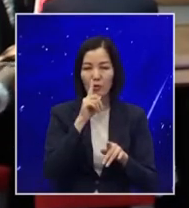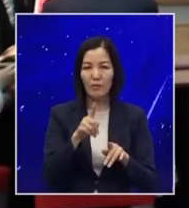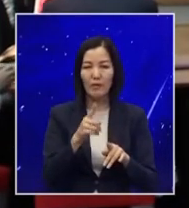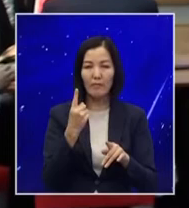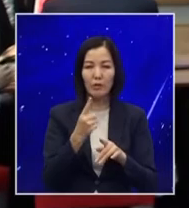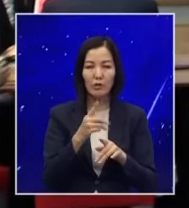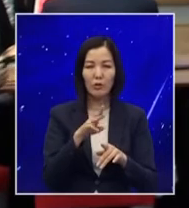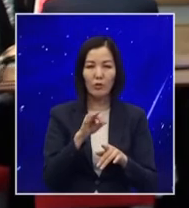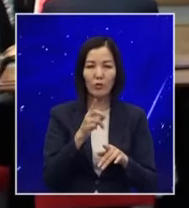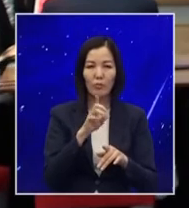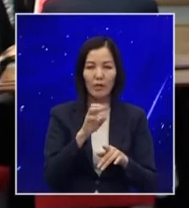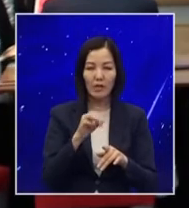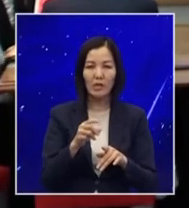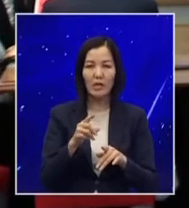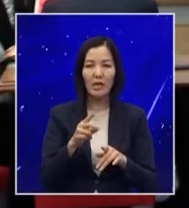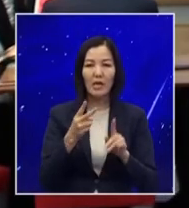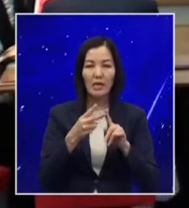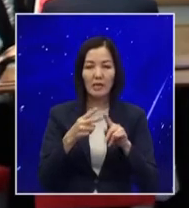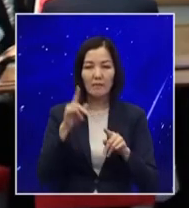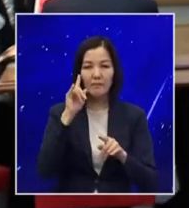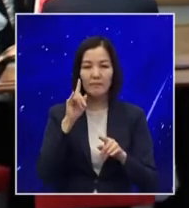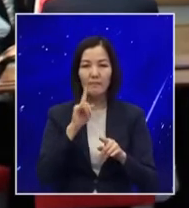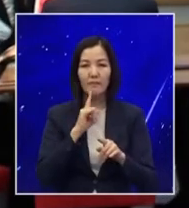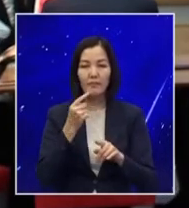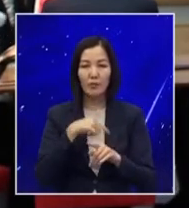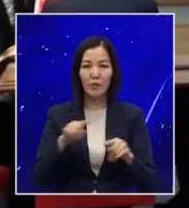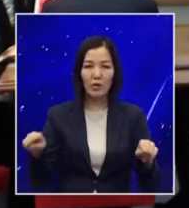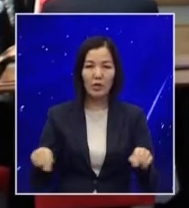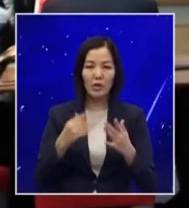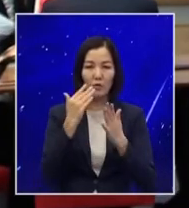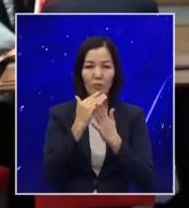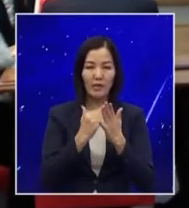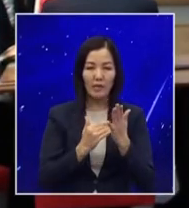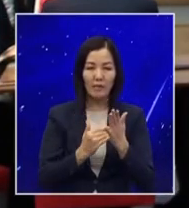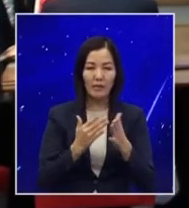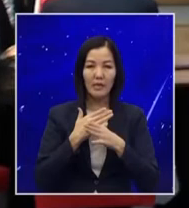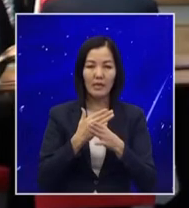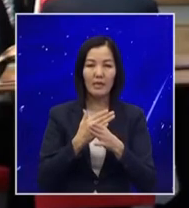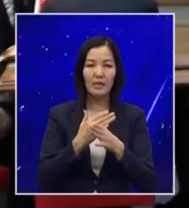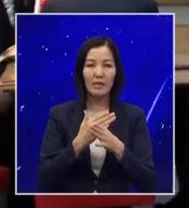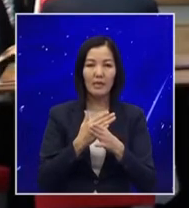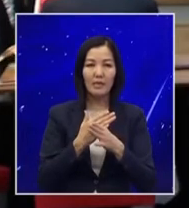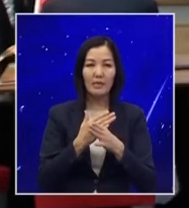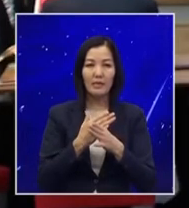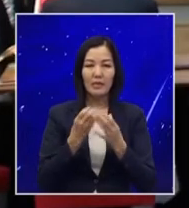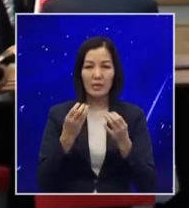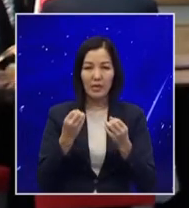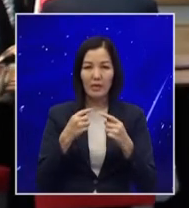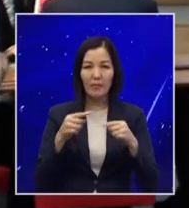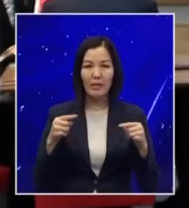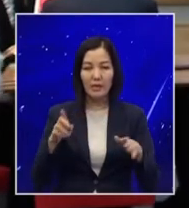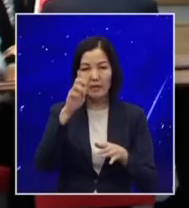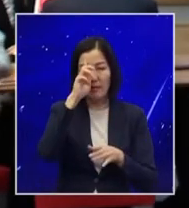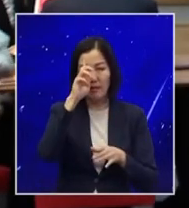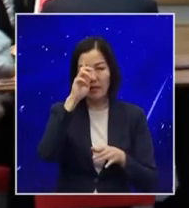бізде беташар деп аталады. Екінші тур Қазақстан жайлы бар. Рухани жаңғыру бағдарламасына арналған тур бар. Және де басқа мемлекеттердің,